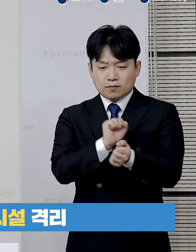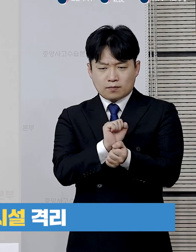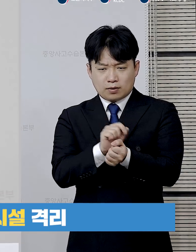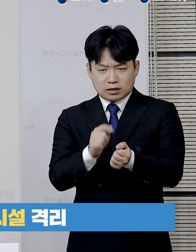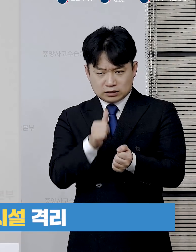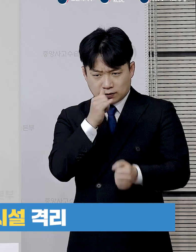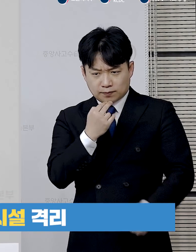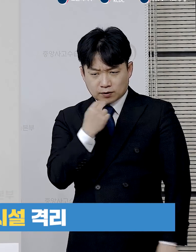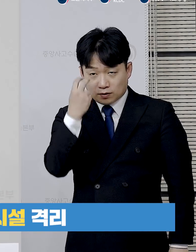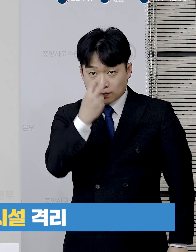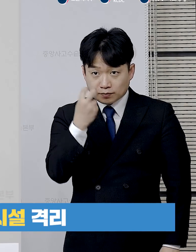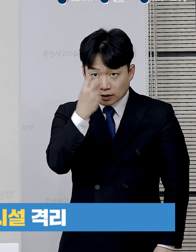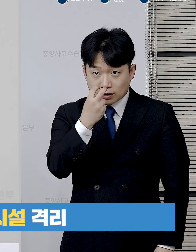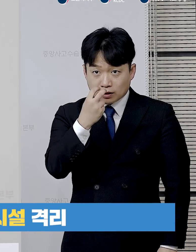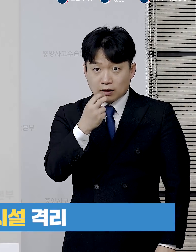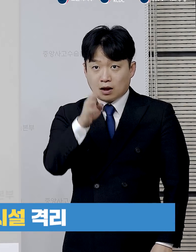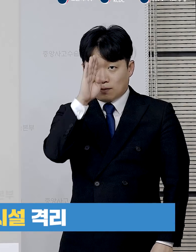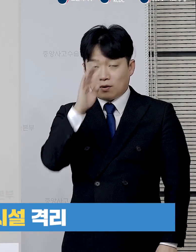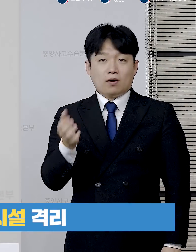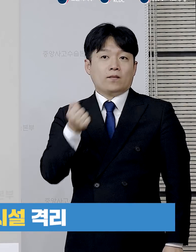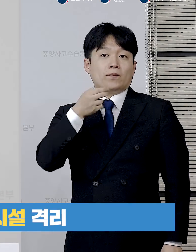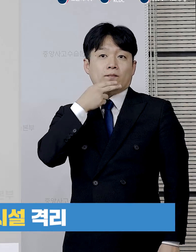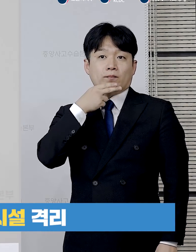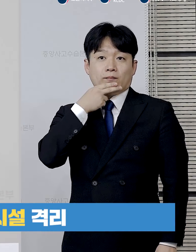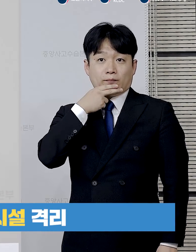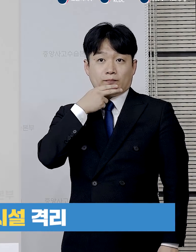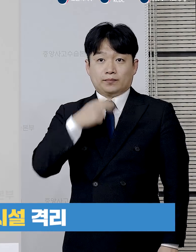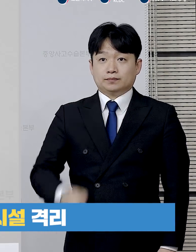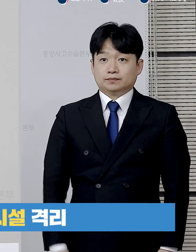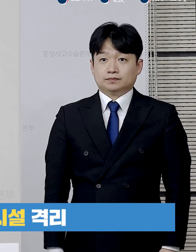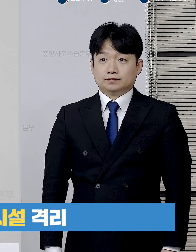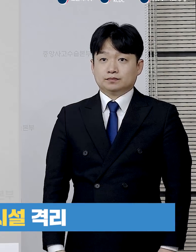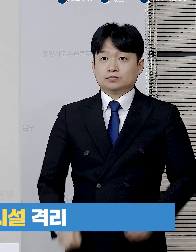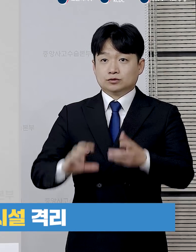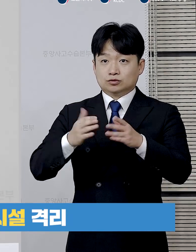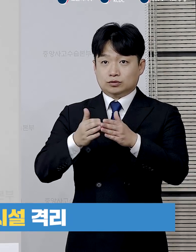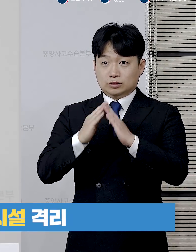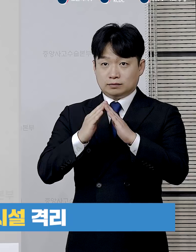받은 결과 7분 전원이 증상이 없어 모두